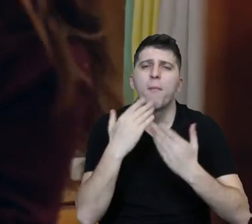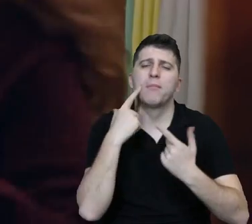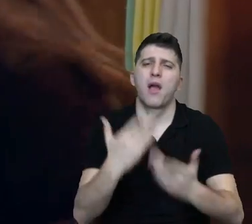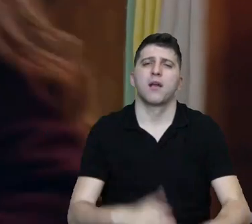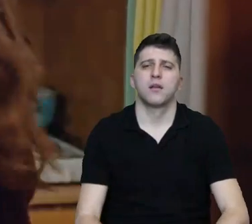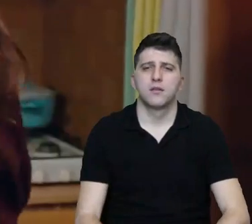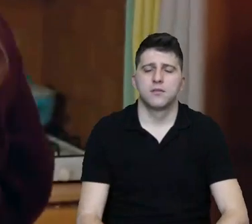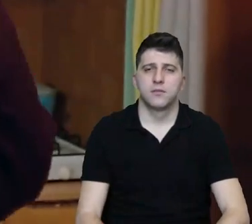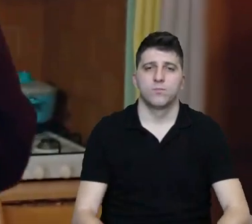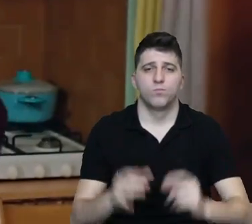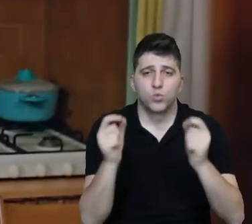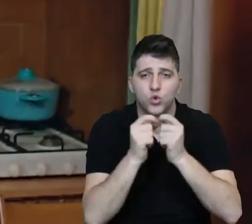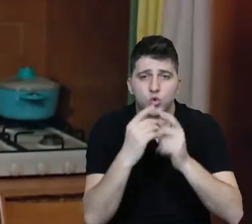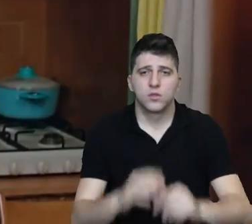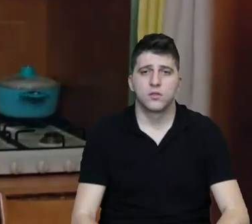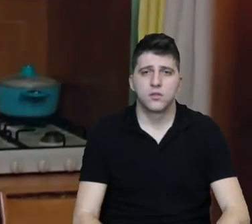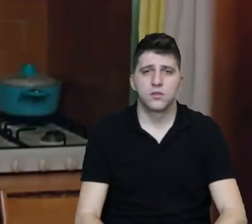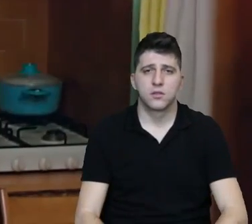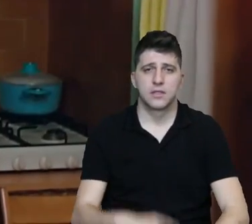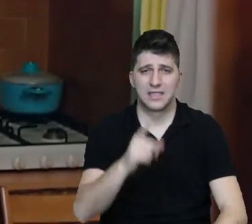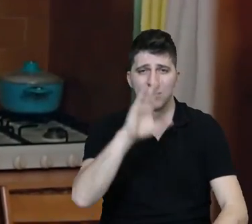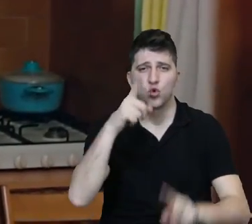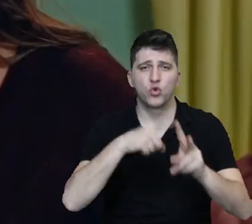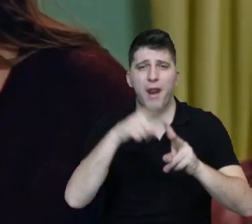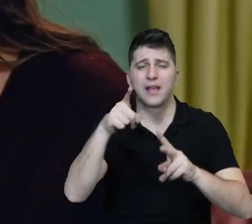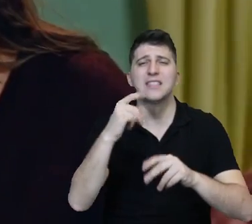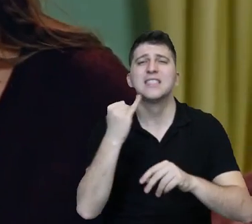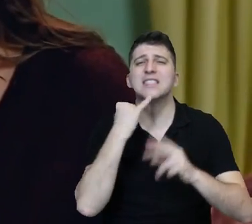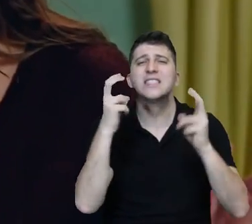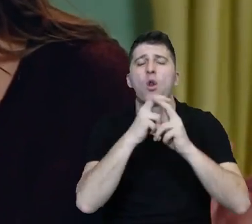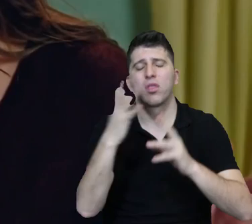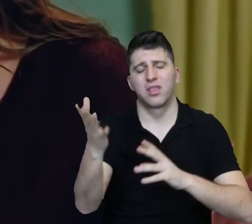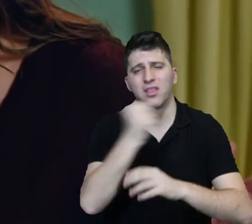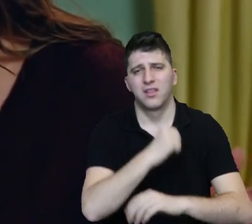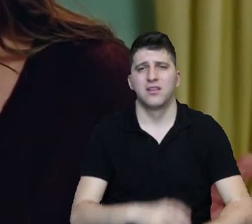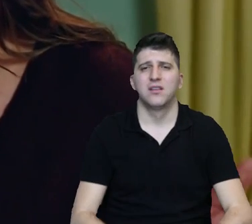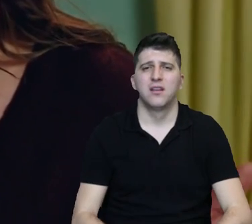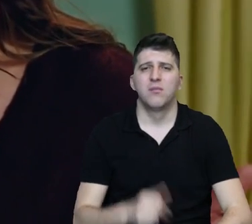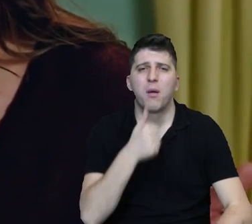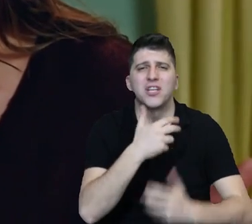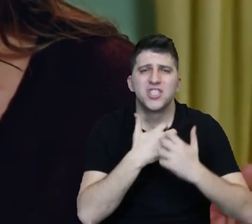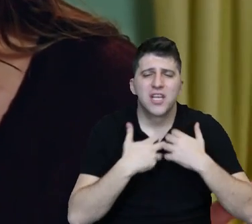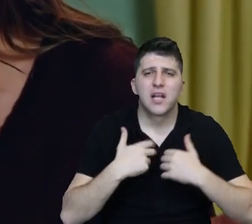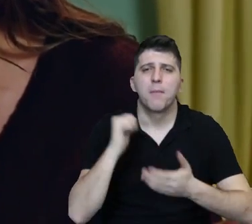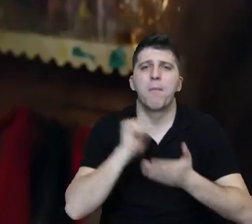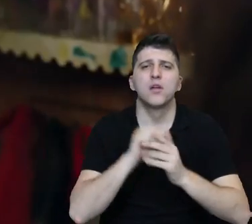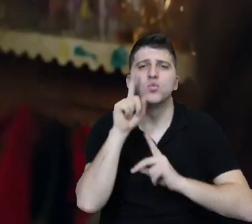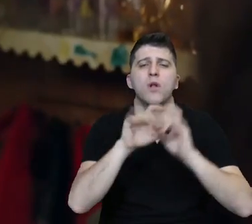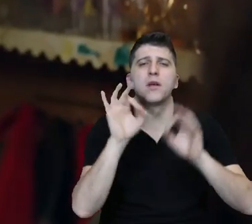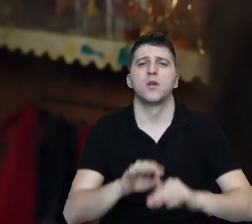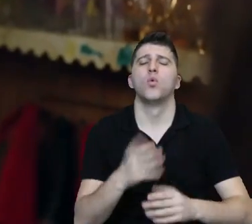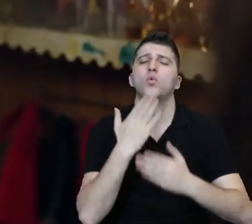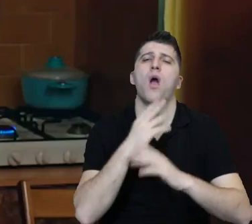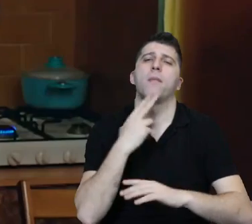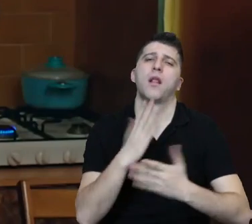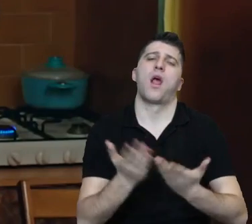bak. Burcu, git o Kübra'yı salondan çıkar. Şimdi babasından cesaret alacak, magazin soruları sormaya başlayacak. Yok artık